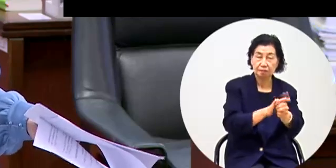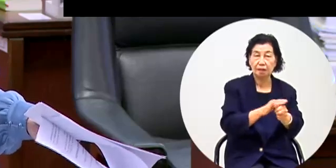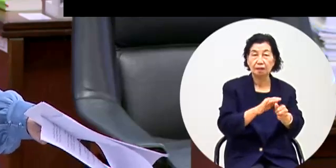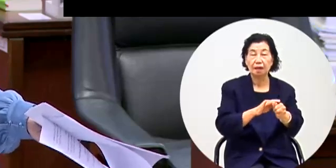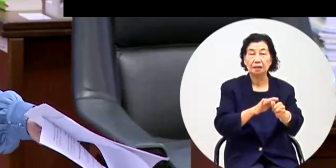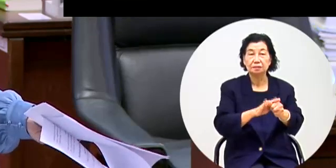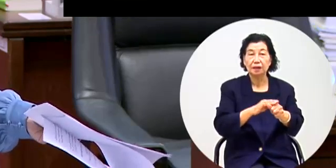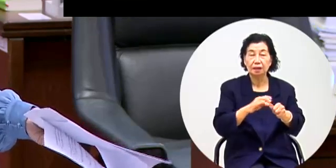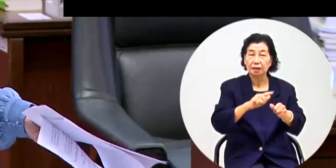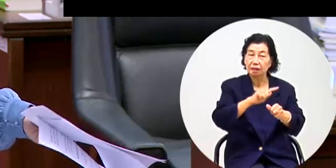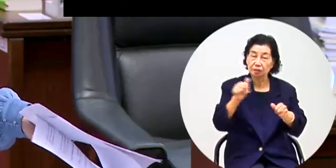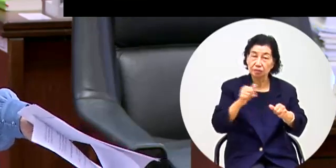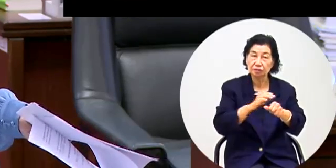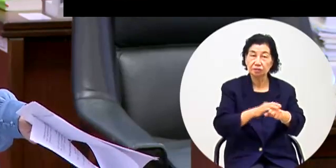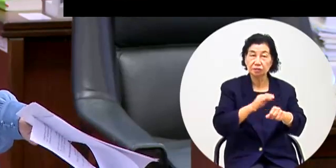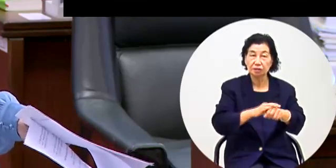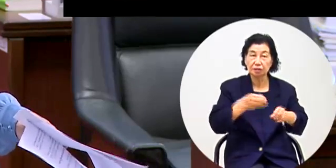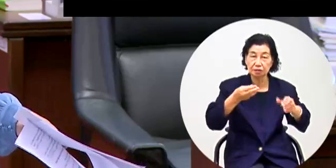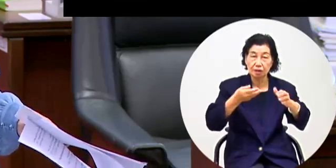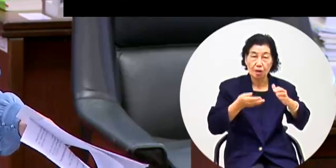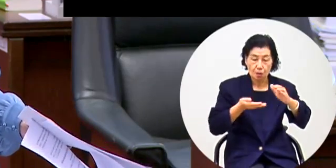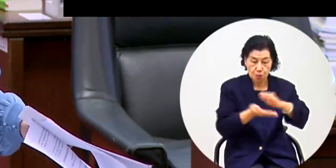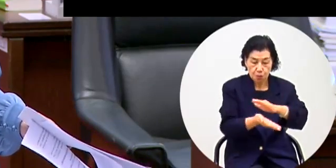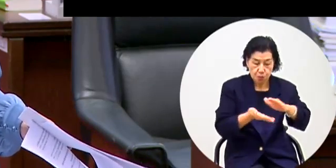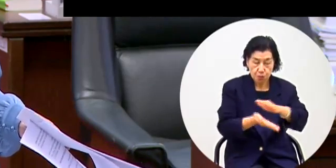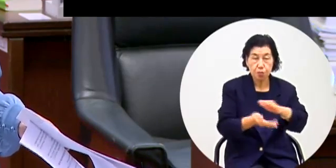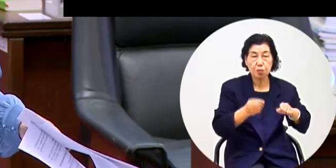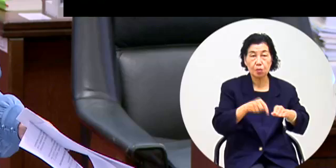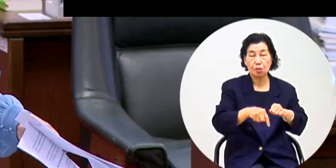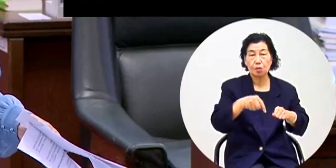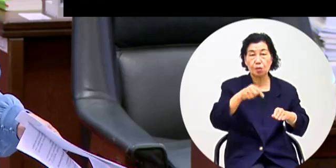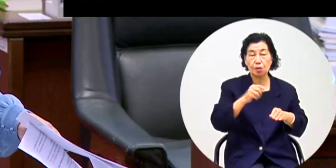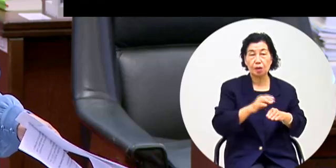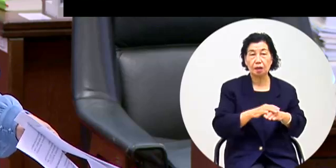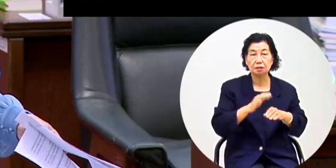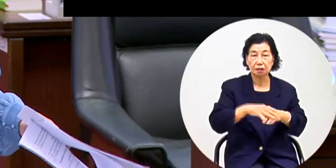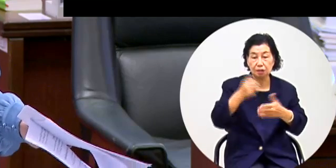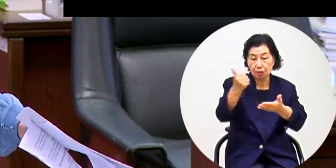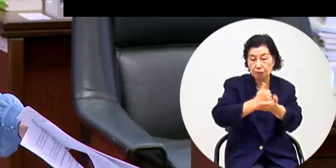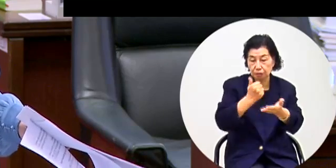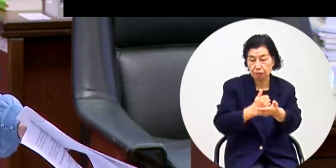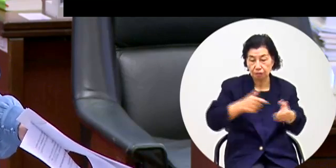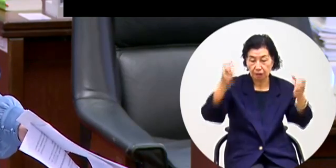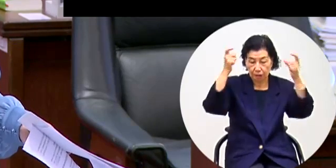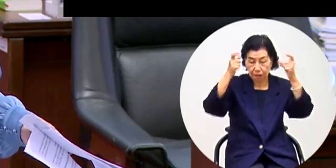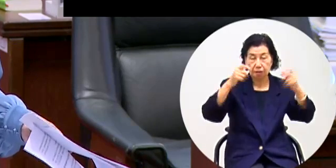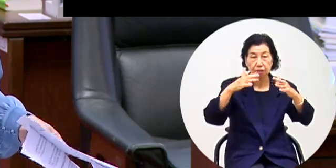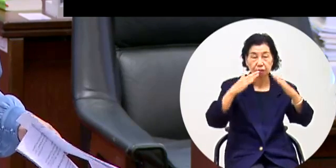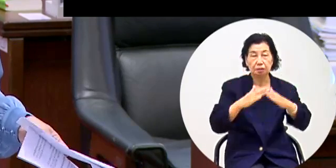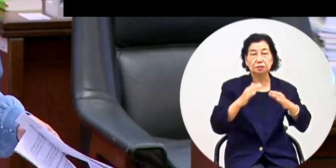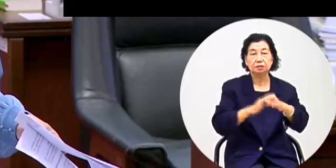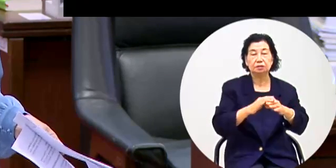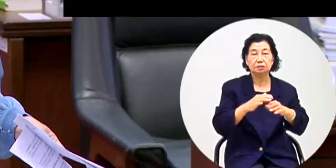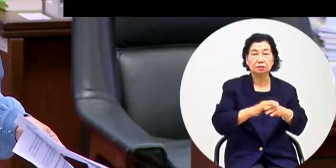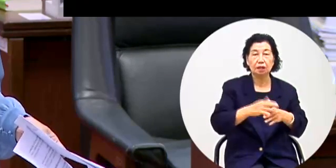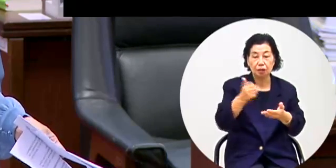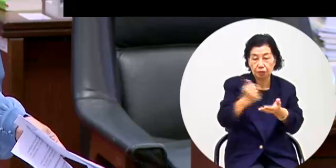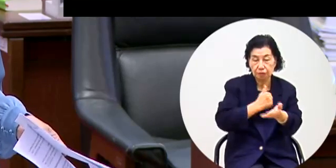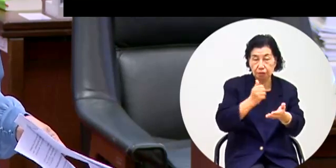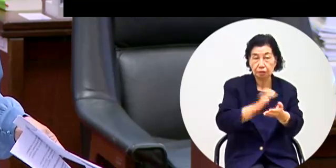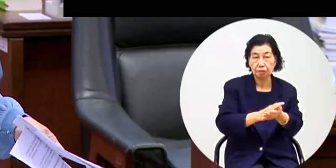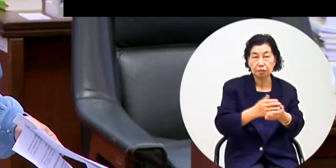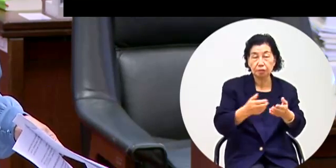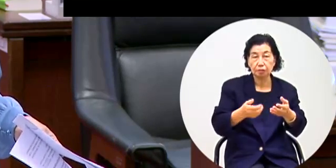圾拿来高雄市烧，你难道不用负一点责任吗？你以为拿来烧就好了吗？垃圾这件事情就是这么不简